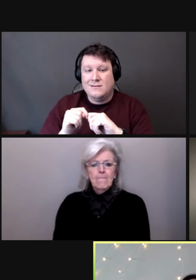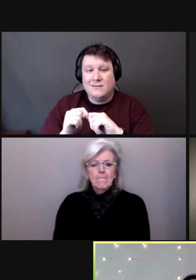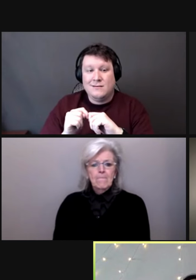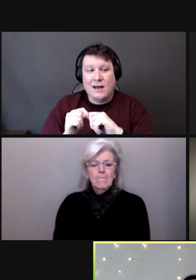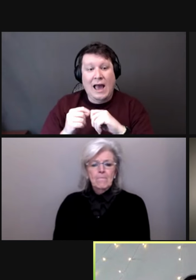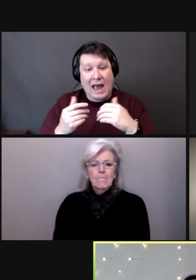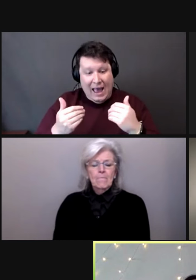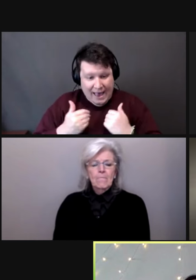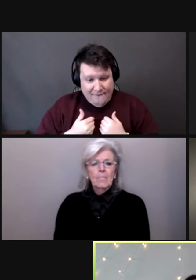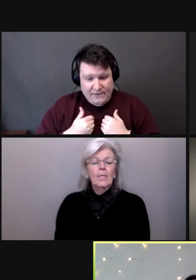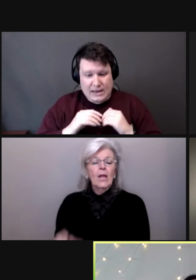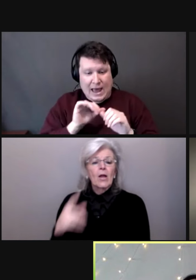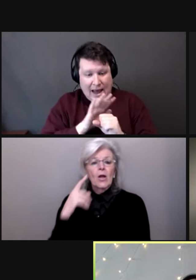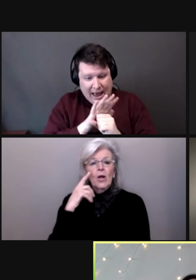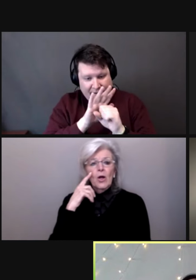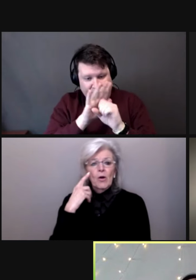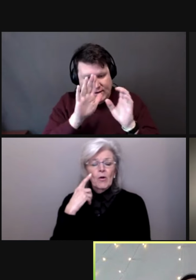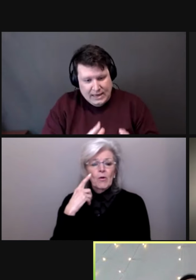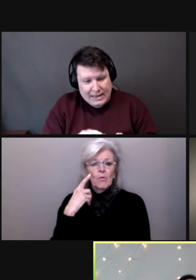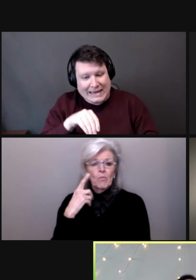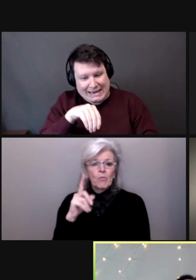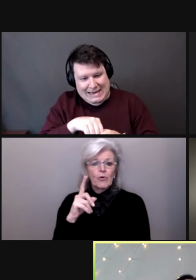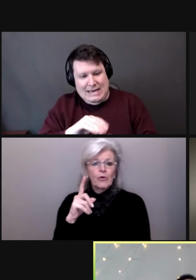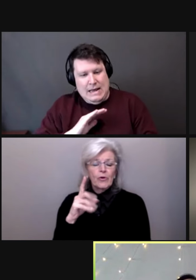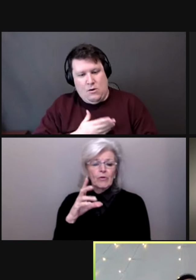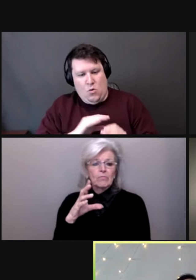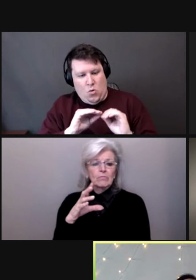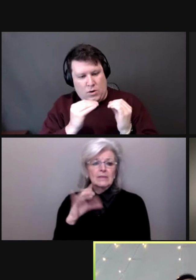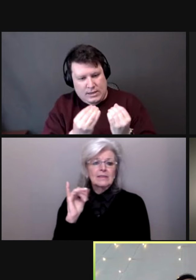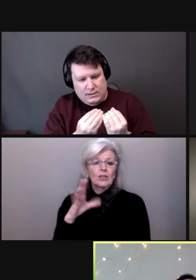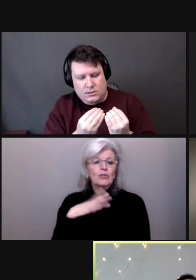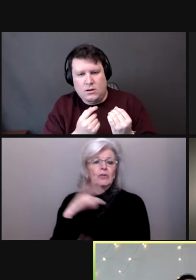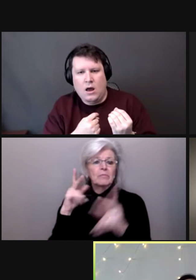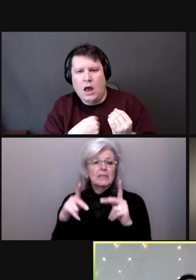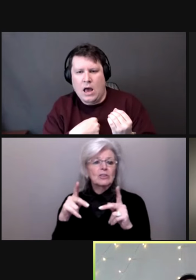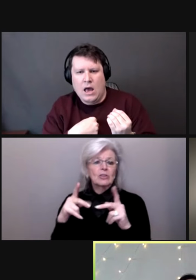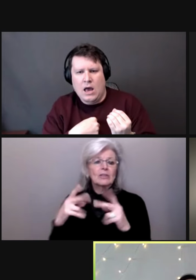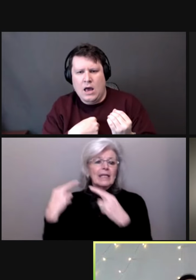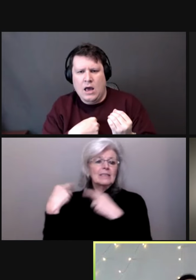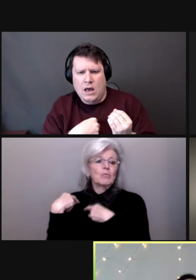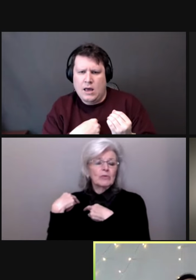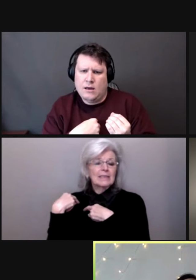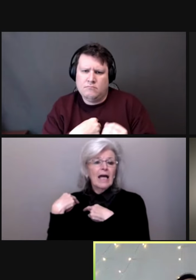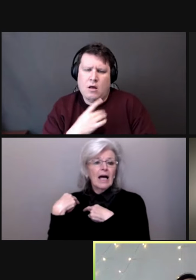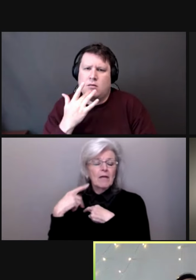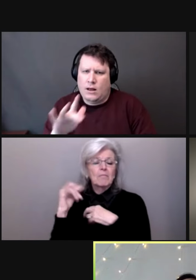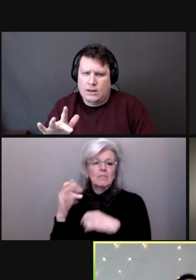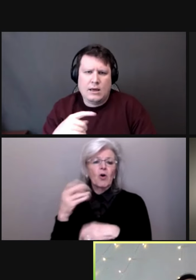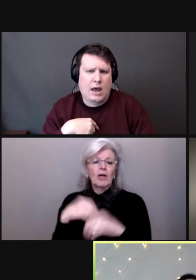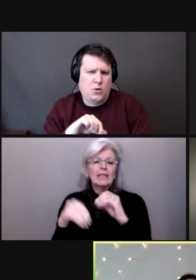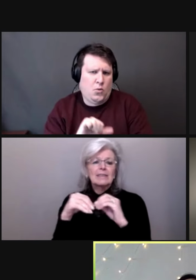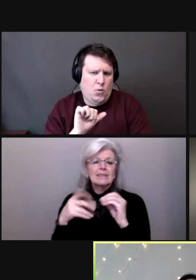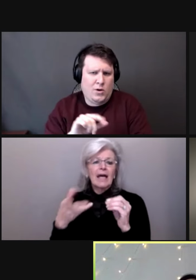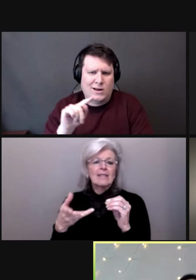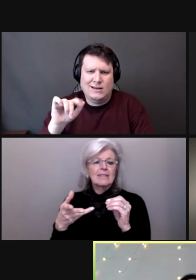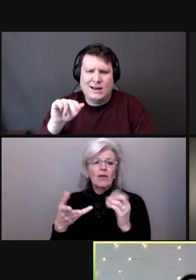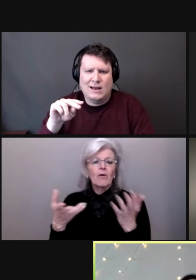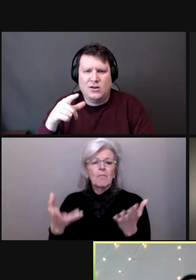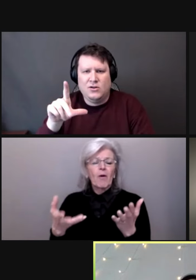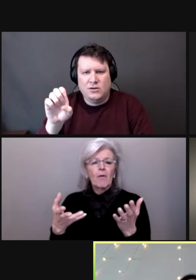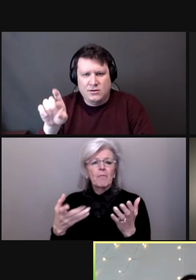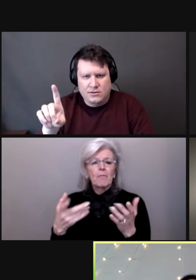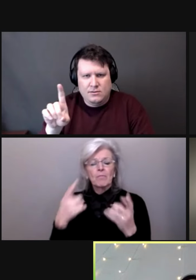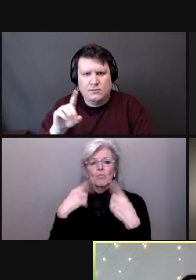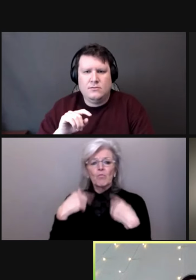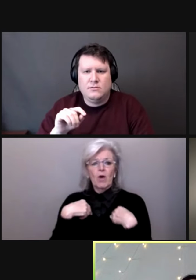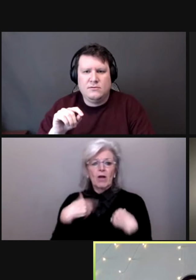Pour ce qui est d'avoir une personne responsable du plaidoyer au sein de l'organisation, bon, quant à moi, j